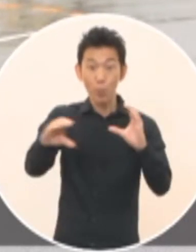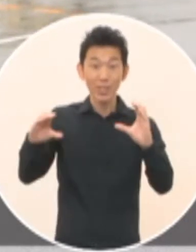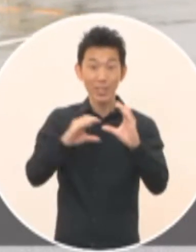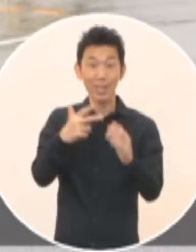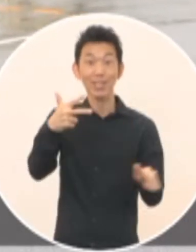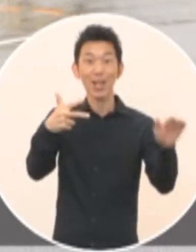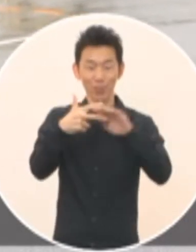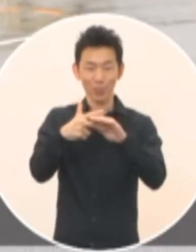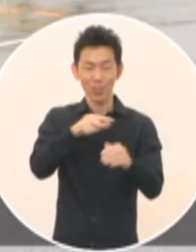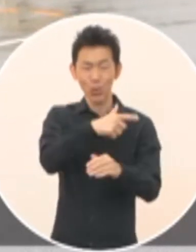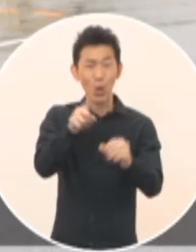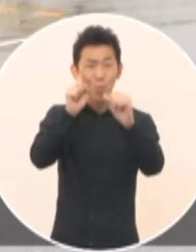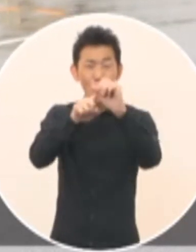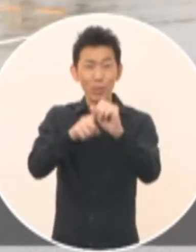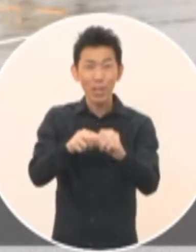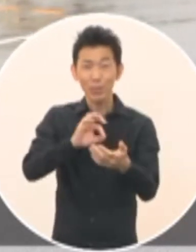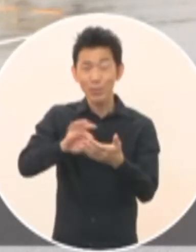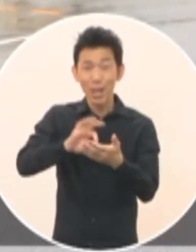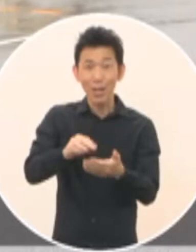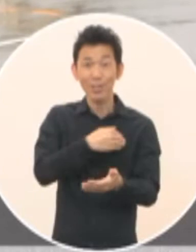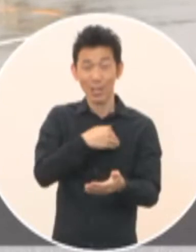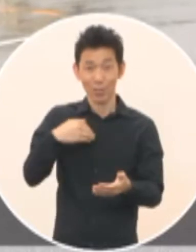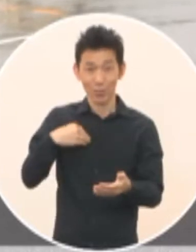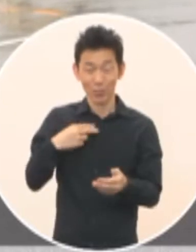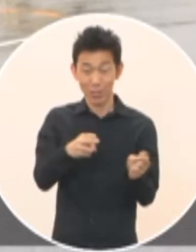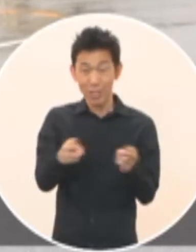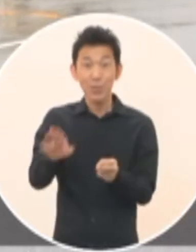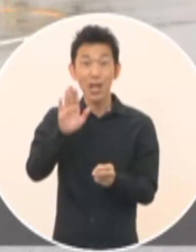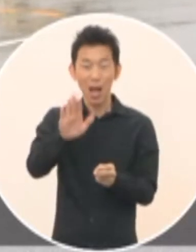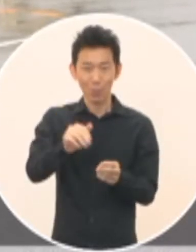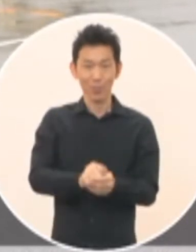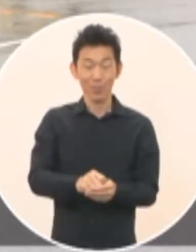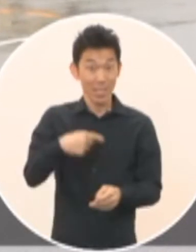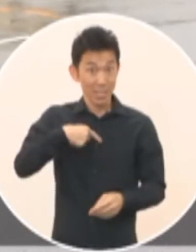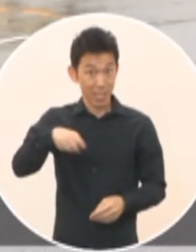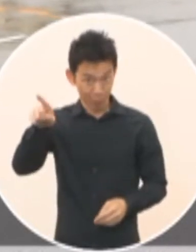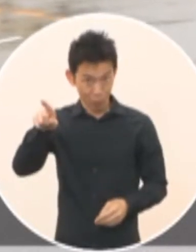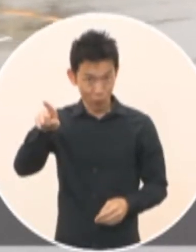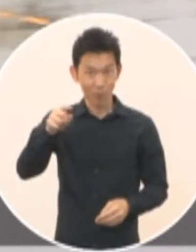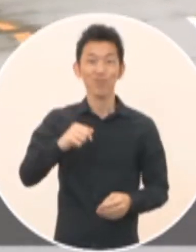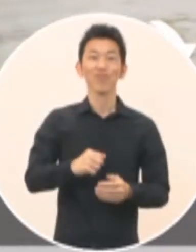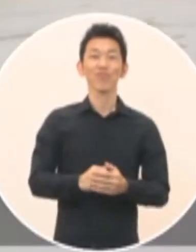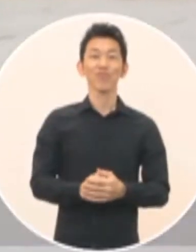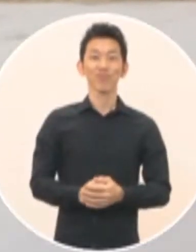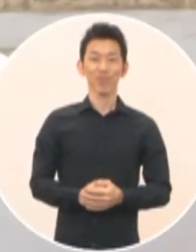目的で使えるよう設備が整っているんです。早速行ってみましょう。